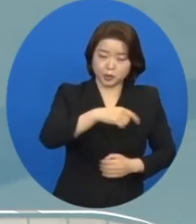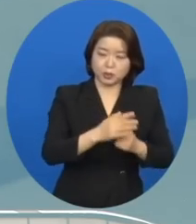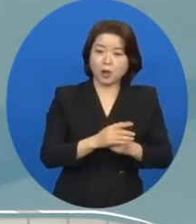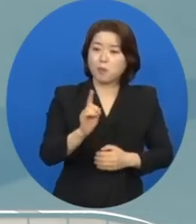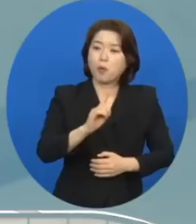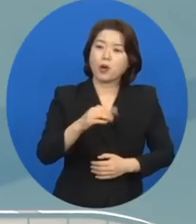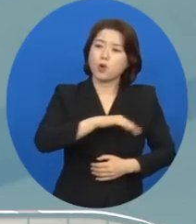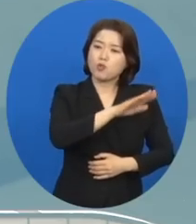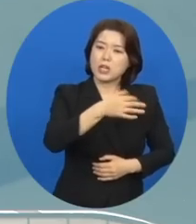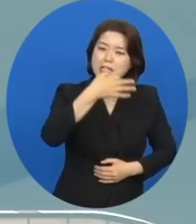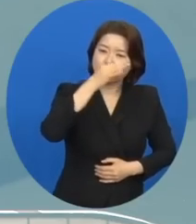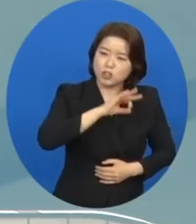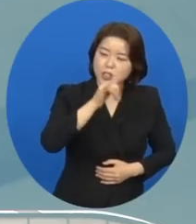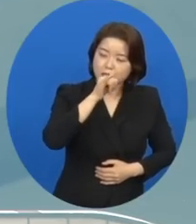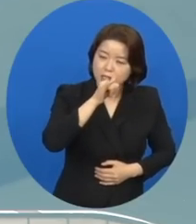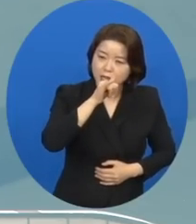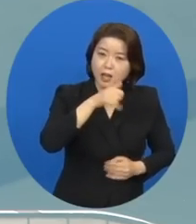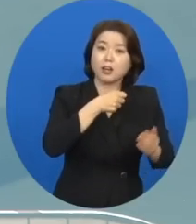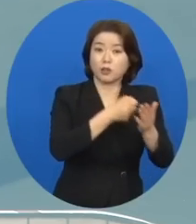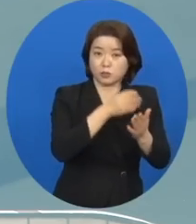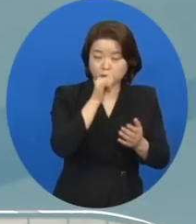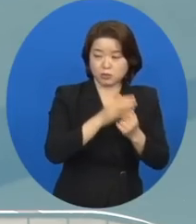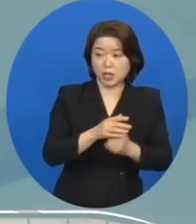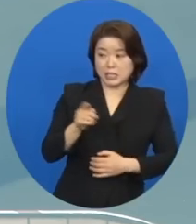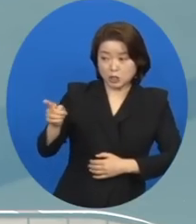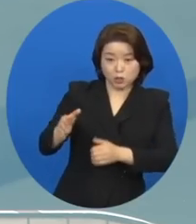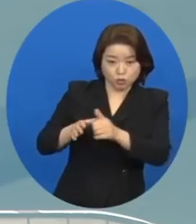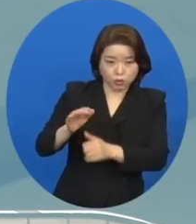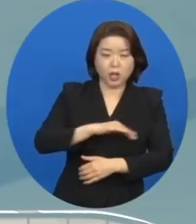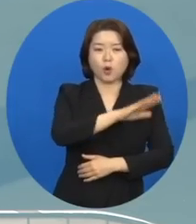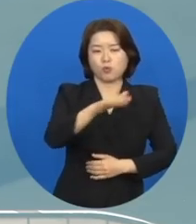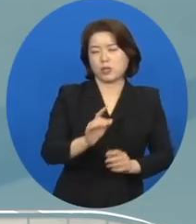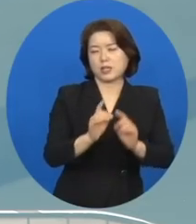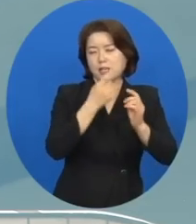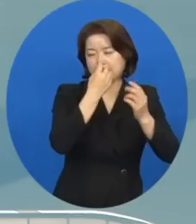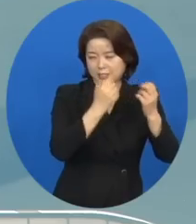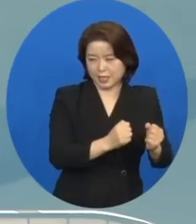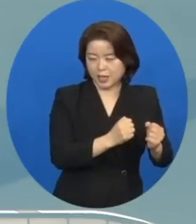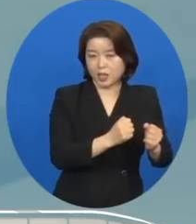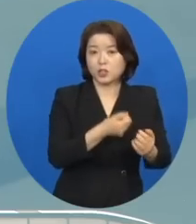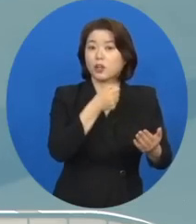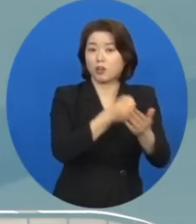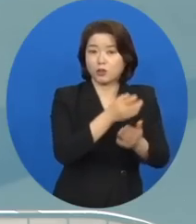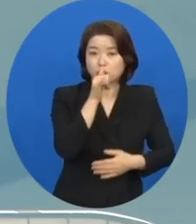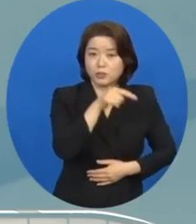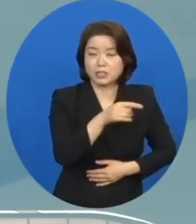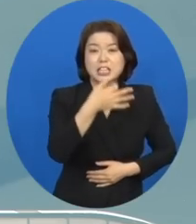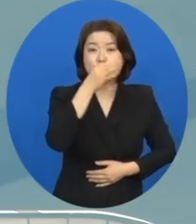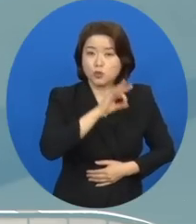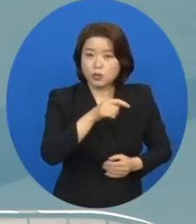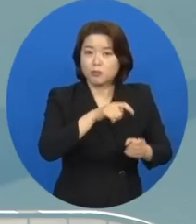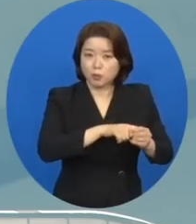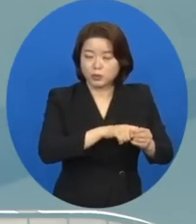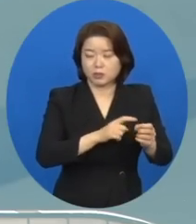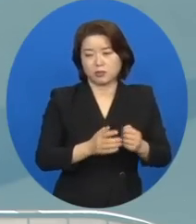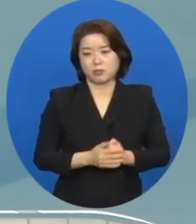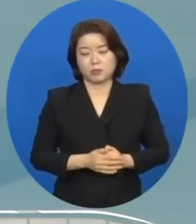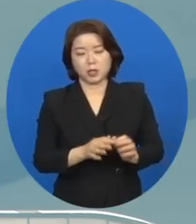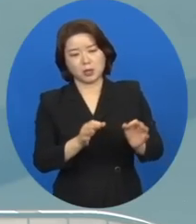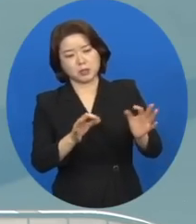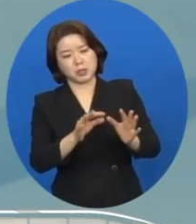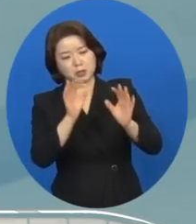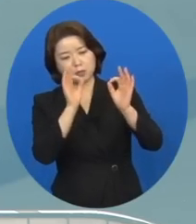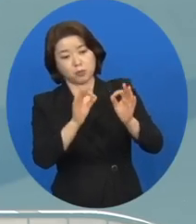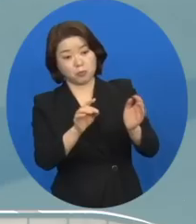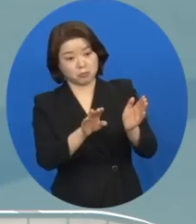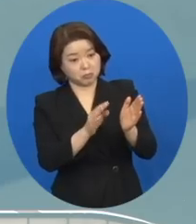거예요. 그를 죽여야 우리가 산다, 그를 죽여야 우리 민족이 산다라고 결정을 내렸는데 실은 잠깐은 그게 맞는 것